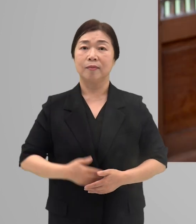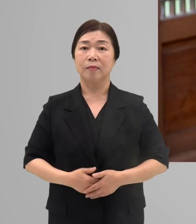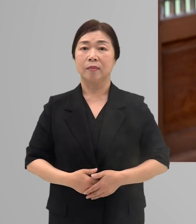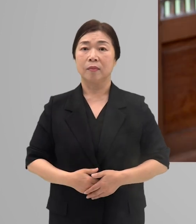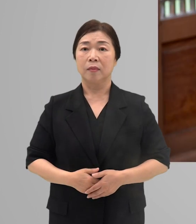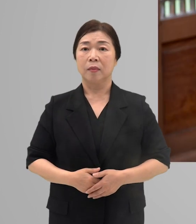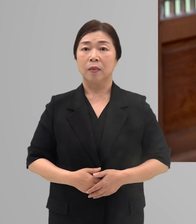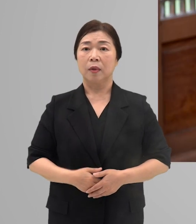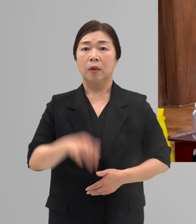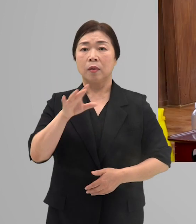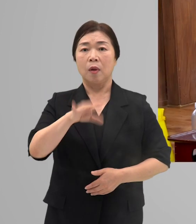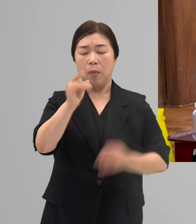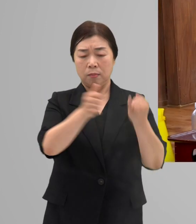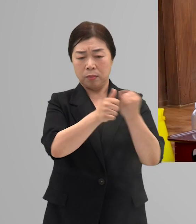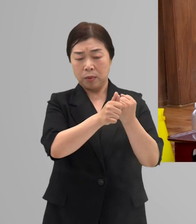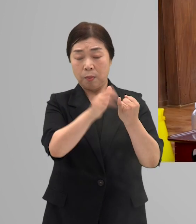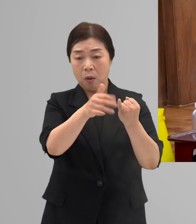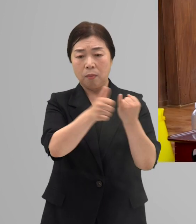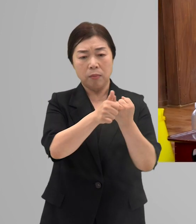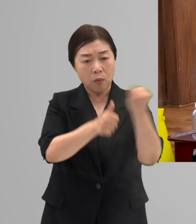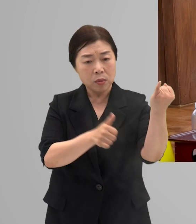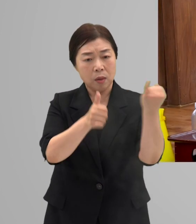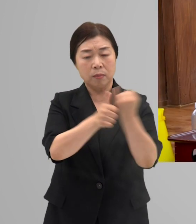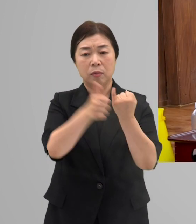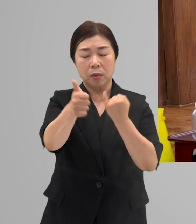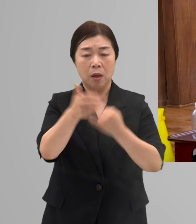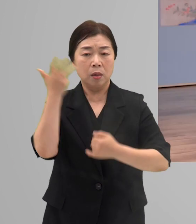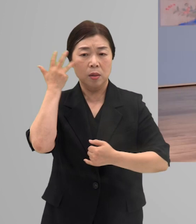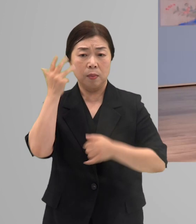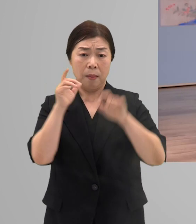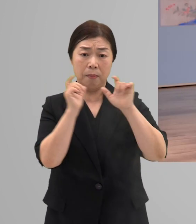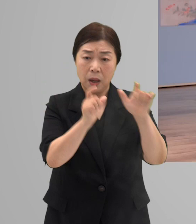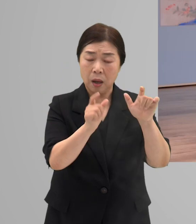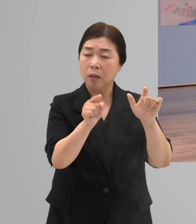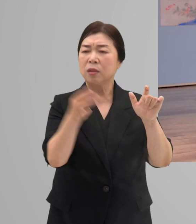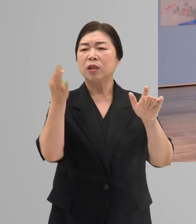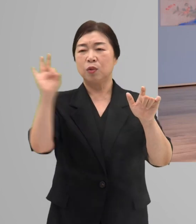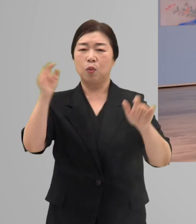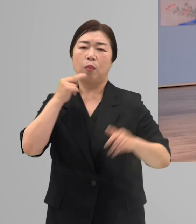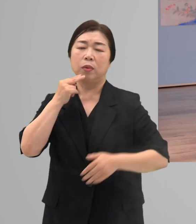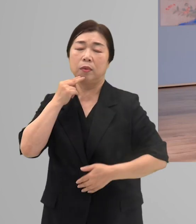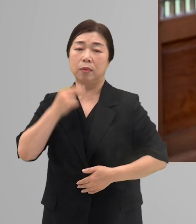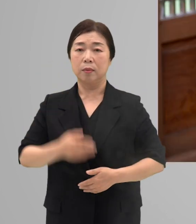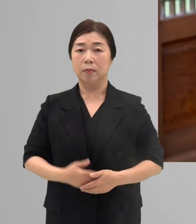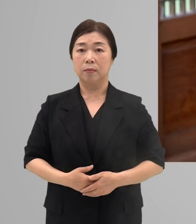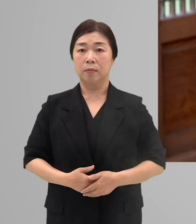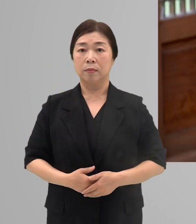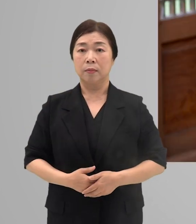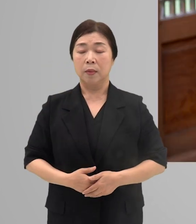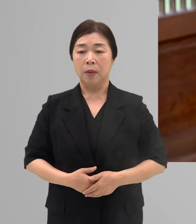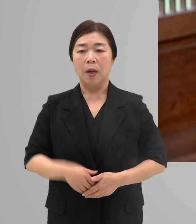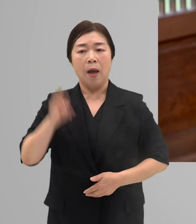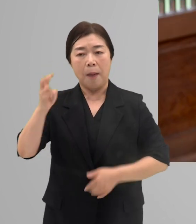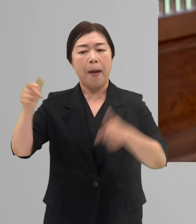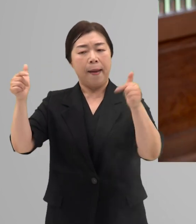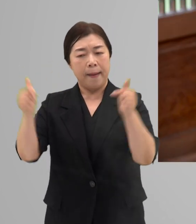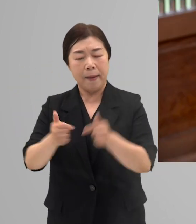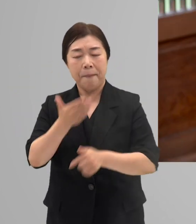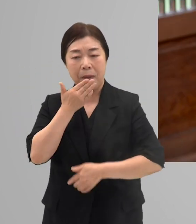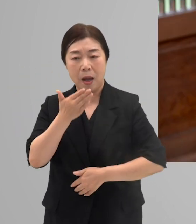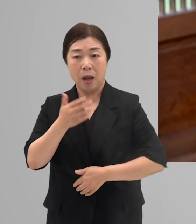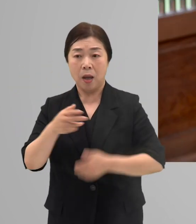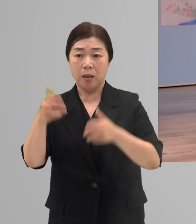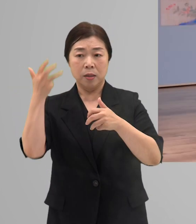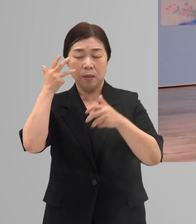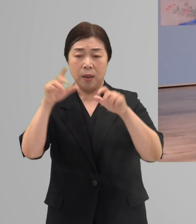이 분들이 처음에는 내 배우자가 치매에 걸린 거를 쉽게 인정하지 않으려 하세요. 분명히 나아질 거야. 치매를 진단받은